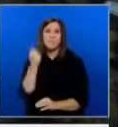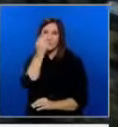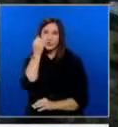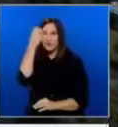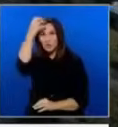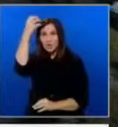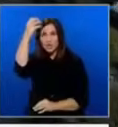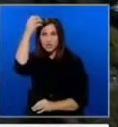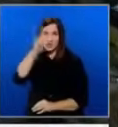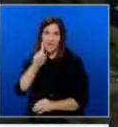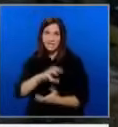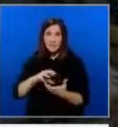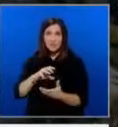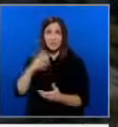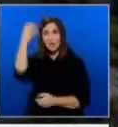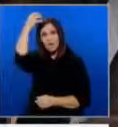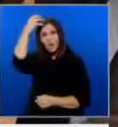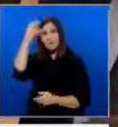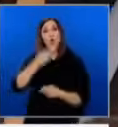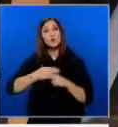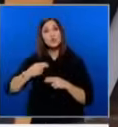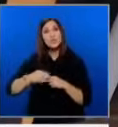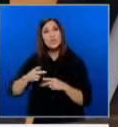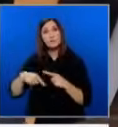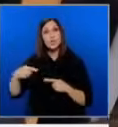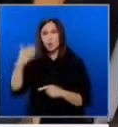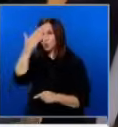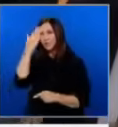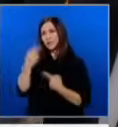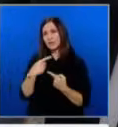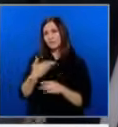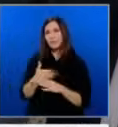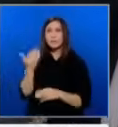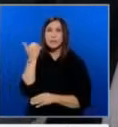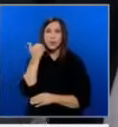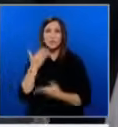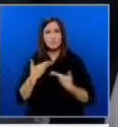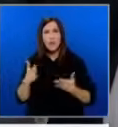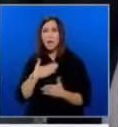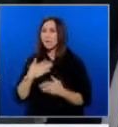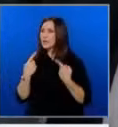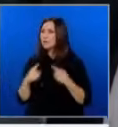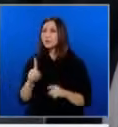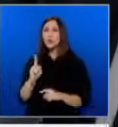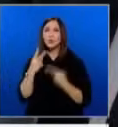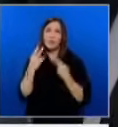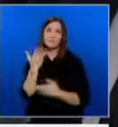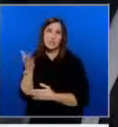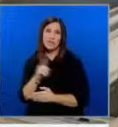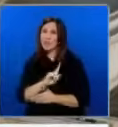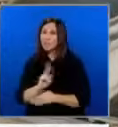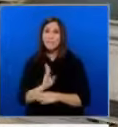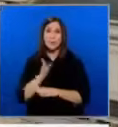всъщност не е в криза, държавата е в очистителен процес. Откровените разговори винаги са полезни. Ние имаме различия, които явно за тях